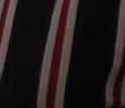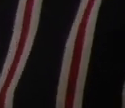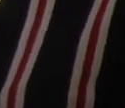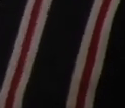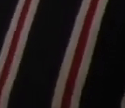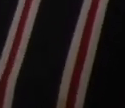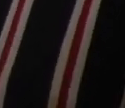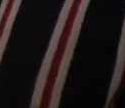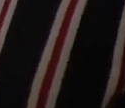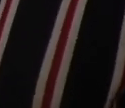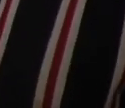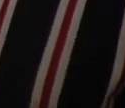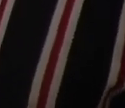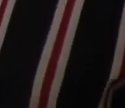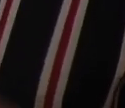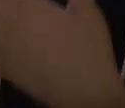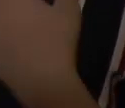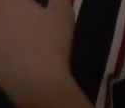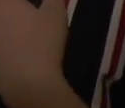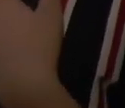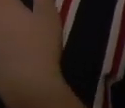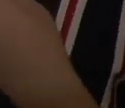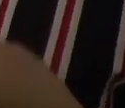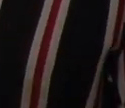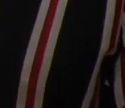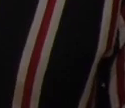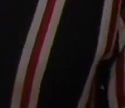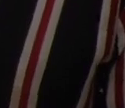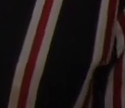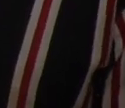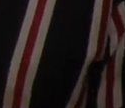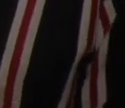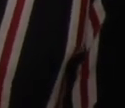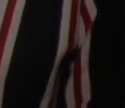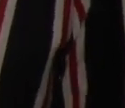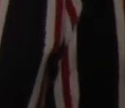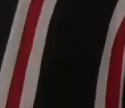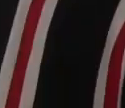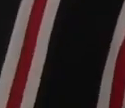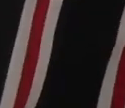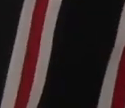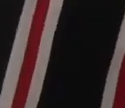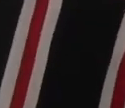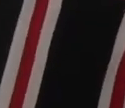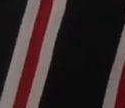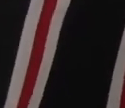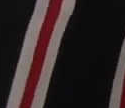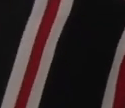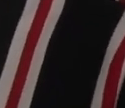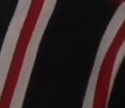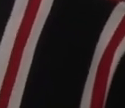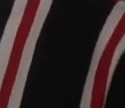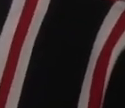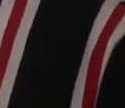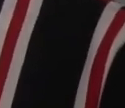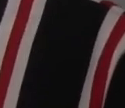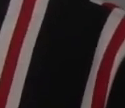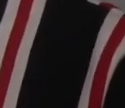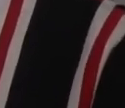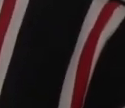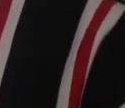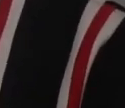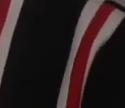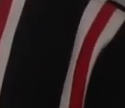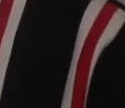t-shirt? Yes po. Yung una po talaga, nagdalawang isip ako. Kasi ang unang alam ko po, KNPP. Tapos nalaman ko lang po na yun pala yung meaning nun.